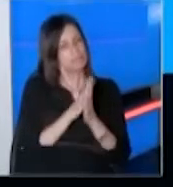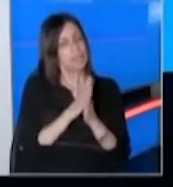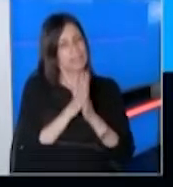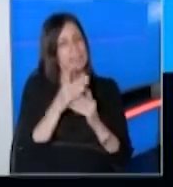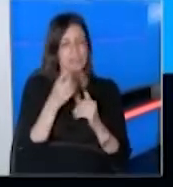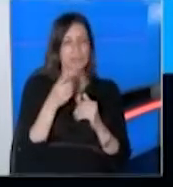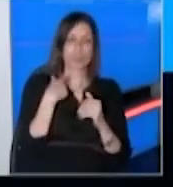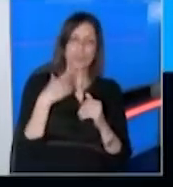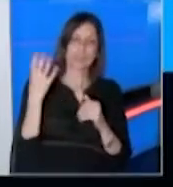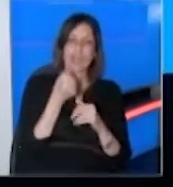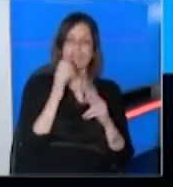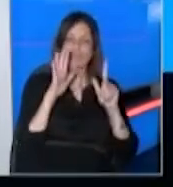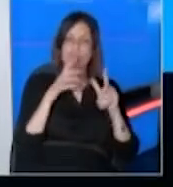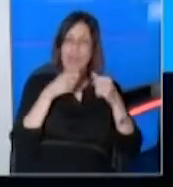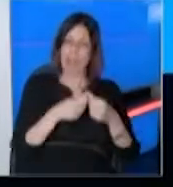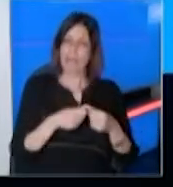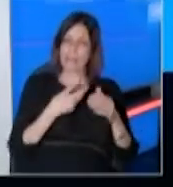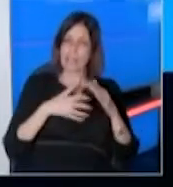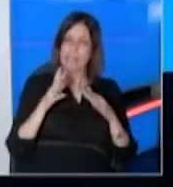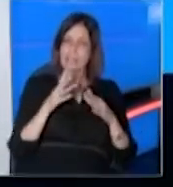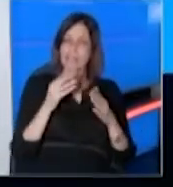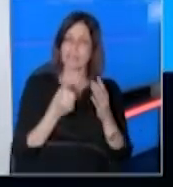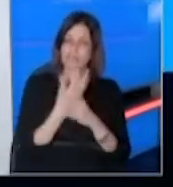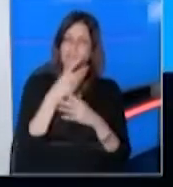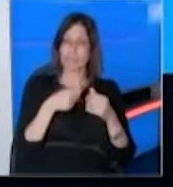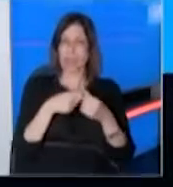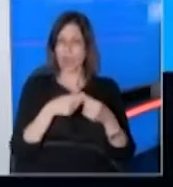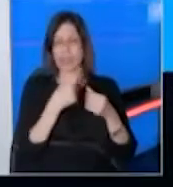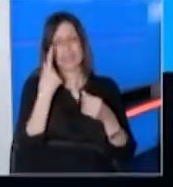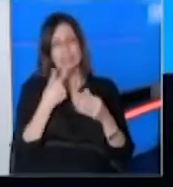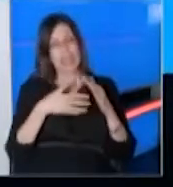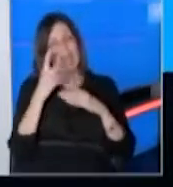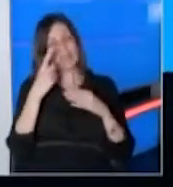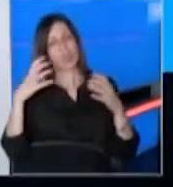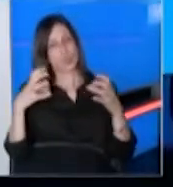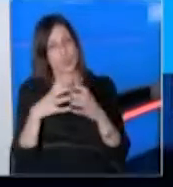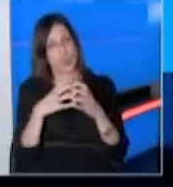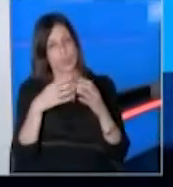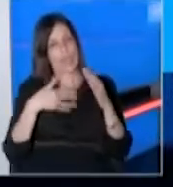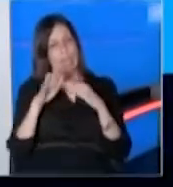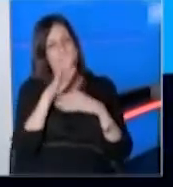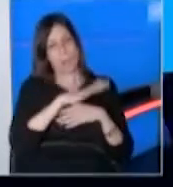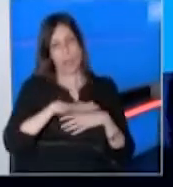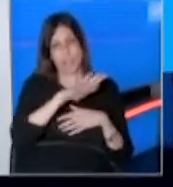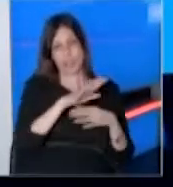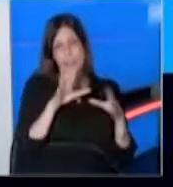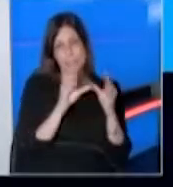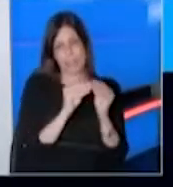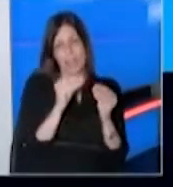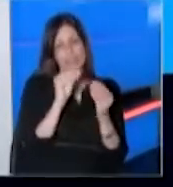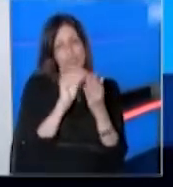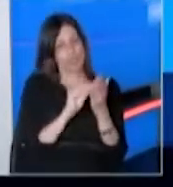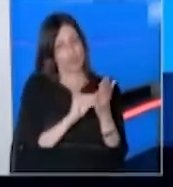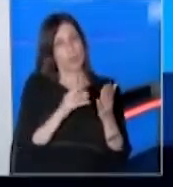חבר'ה, נרשום אגודה, נלך לאחת התנועות, שהיא תהיה תנועת האם שלנו, נלך למועצה האזורית, יחד נרשום